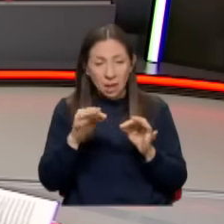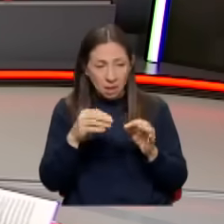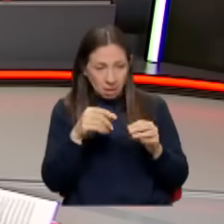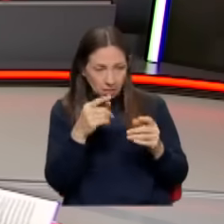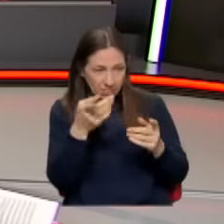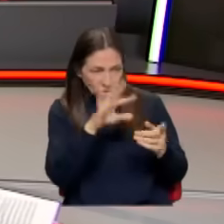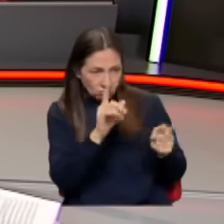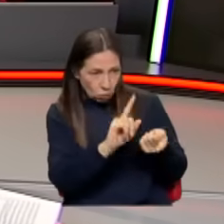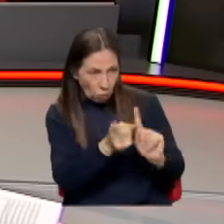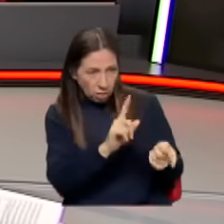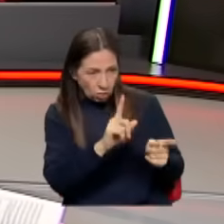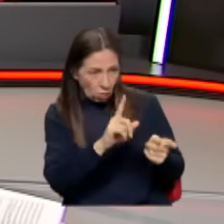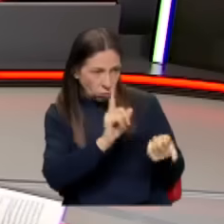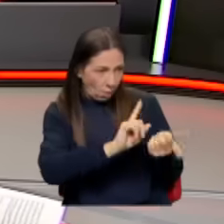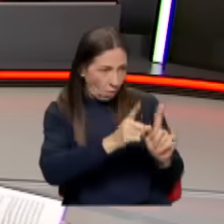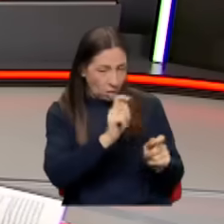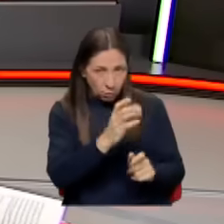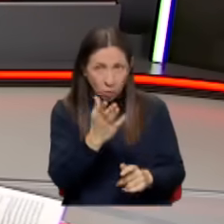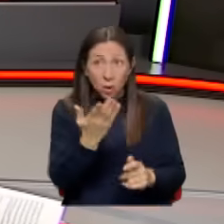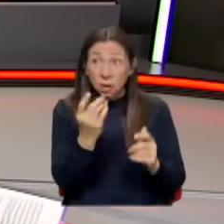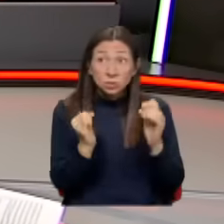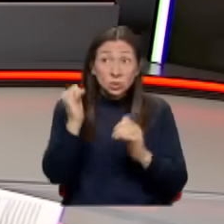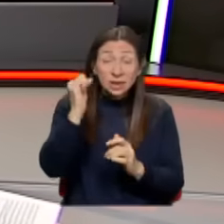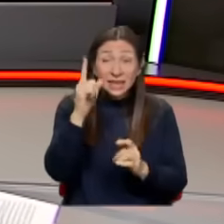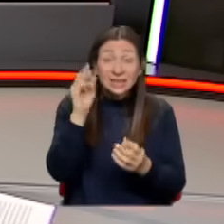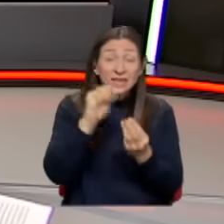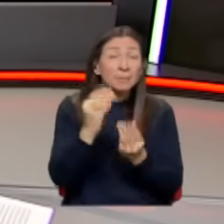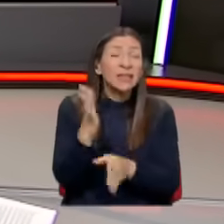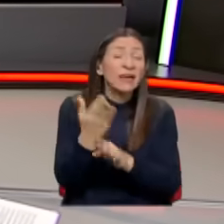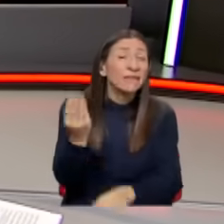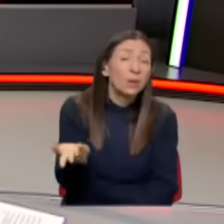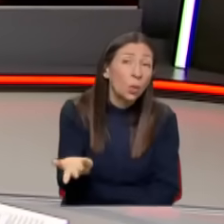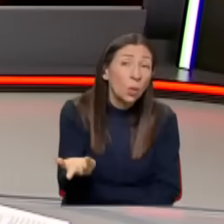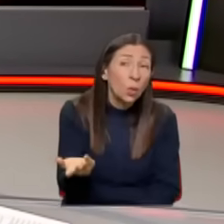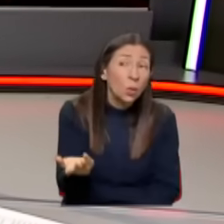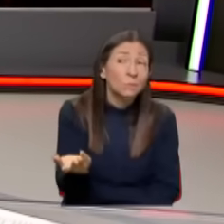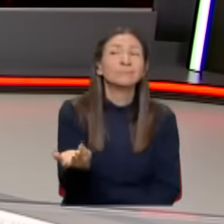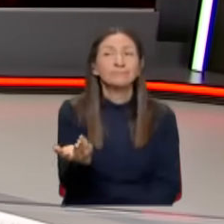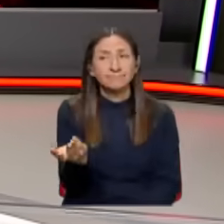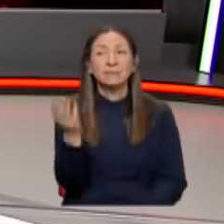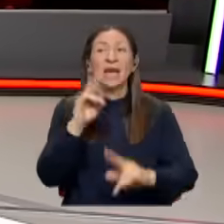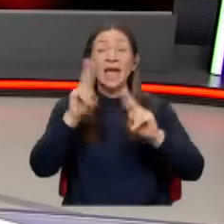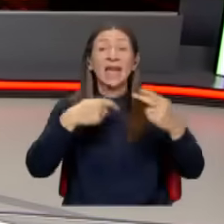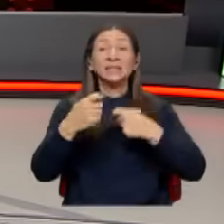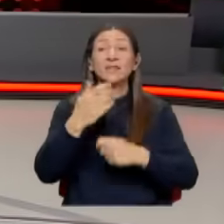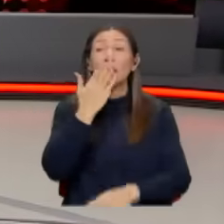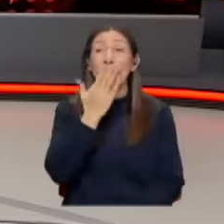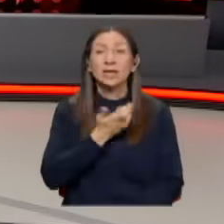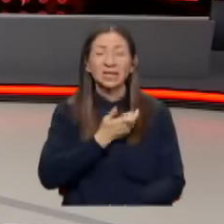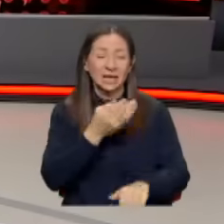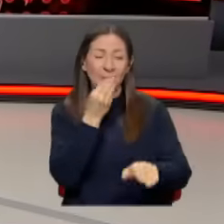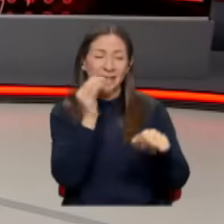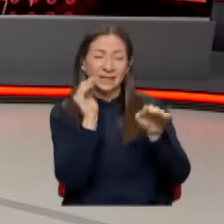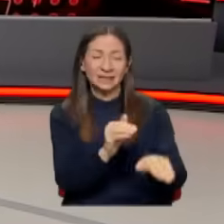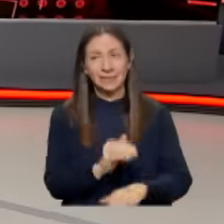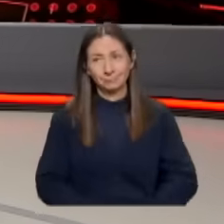yönetiyor? Madem yükselecek tek zam niye veriliyor? Efendim, esnaftan öğrenciye